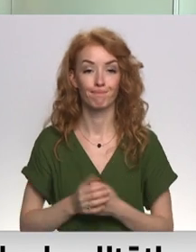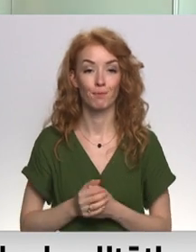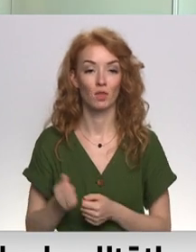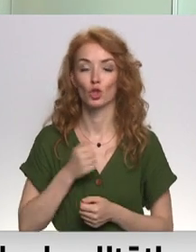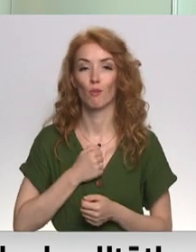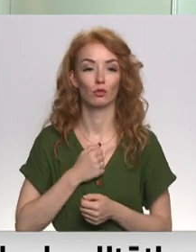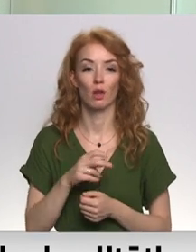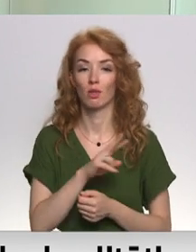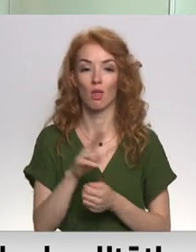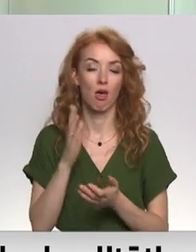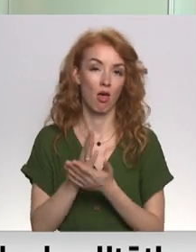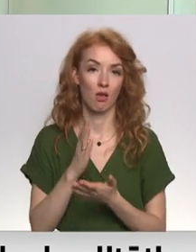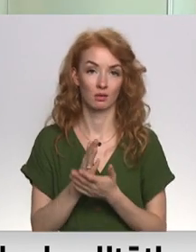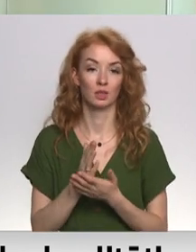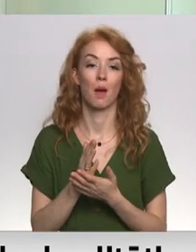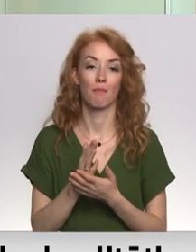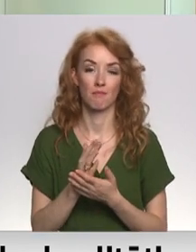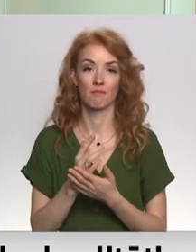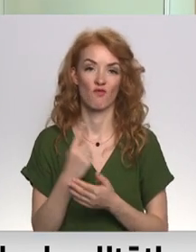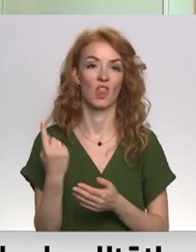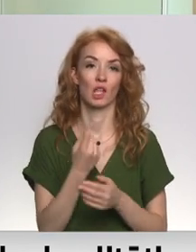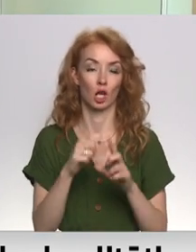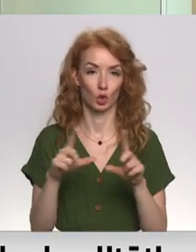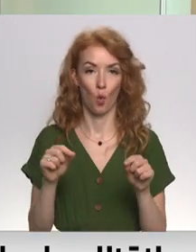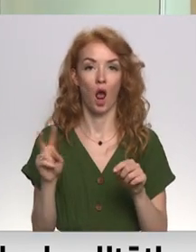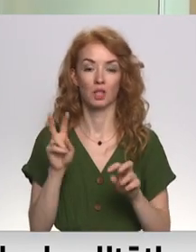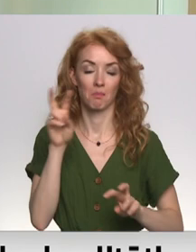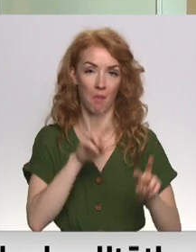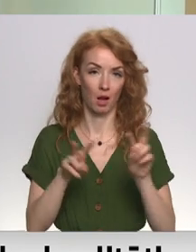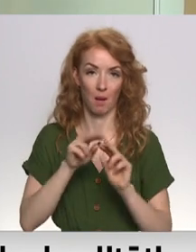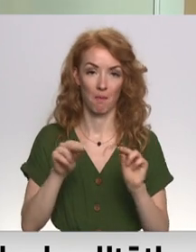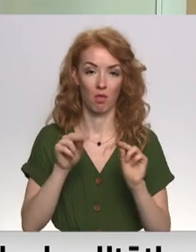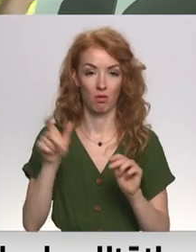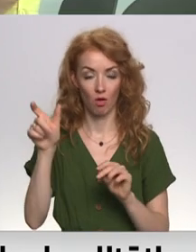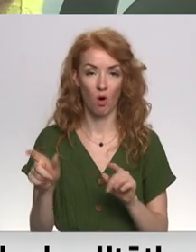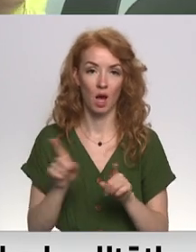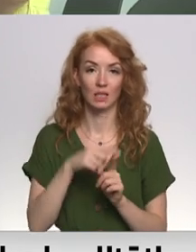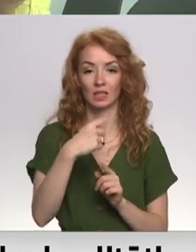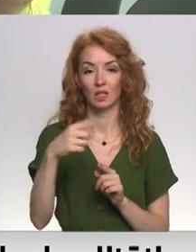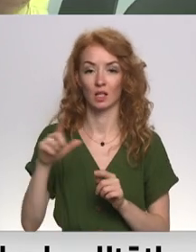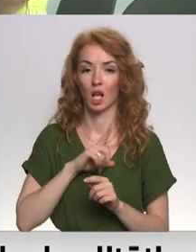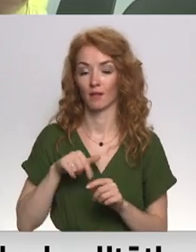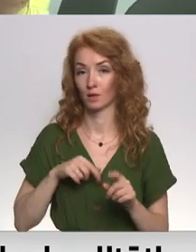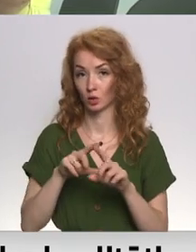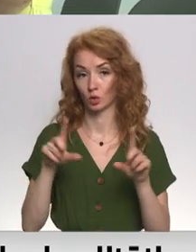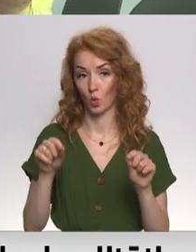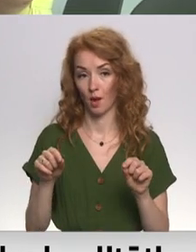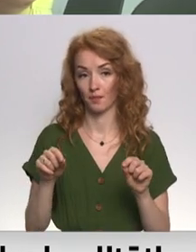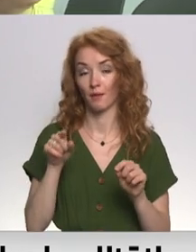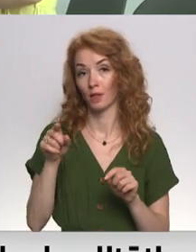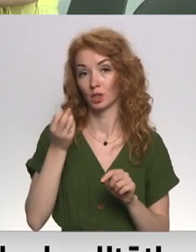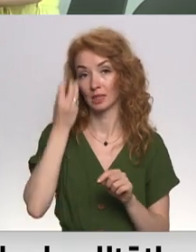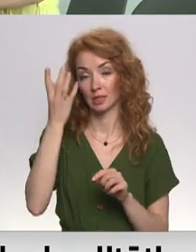diemžēl neesam nedz vienīgā skola Siguldā, kas ir šādā situācijā, nedz arī vienīgā skola Latvijā. Rudolfs Kalvāns, kā Latvijas